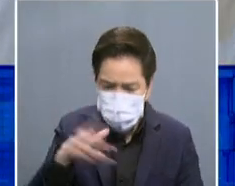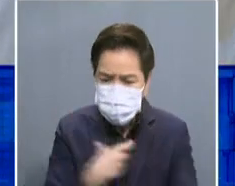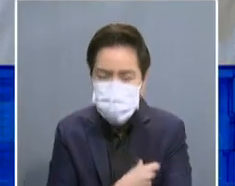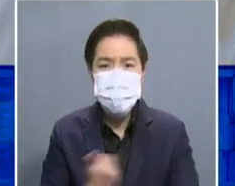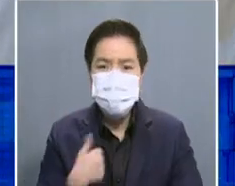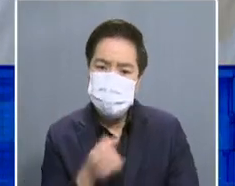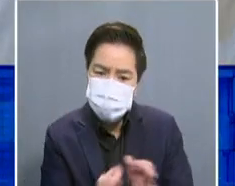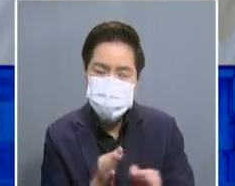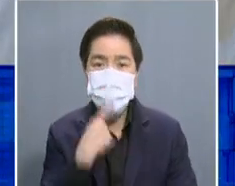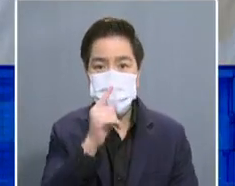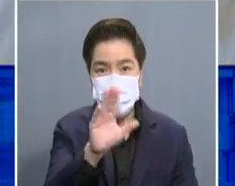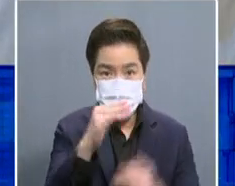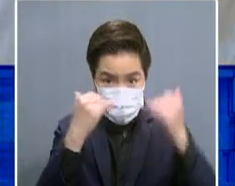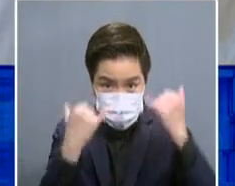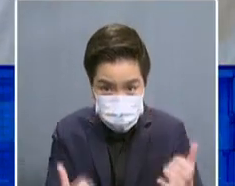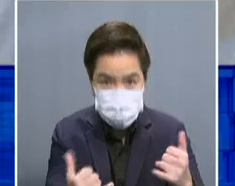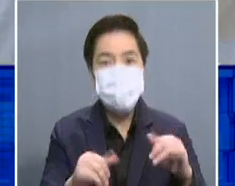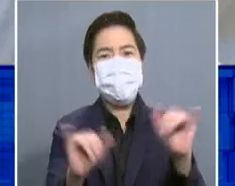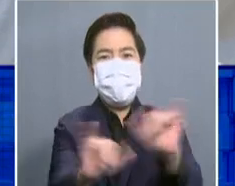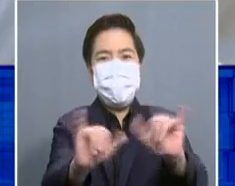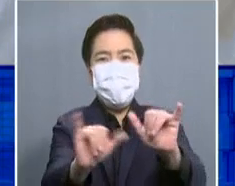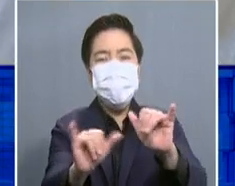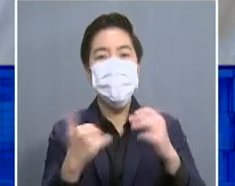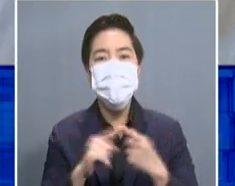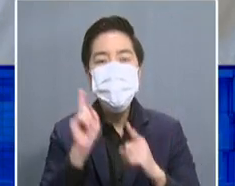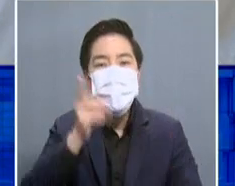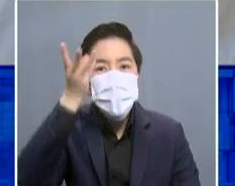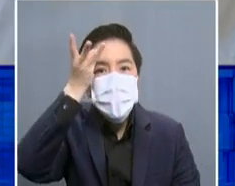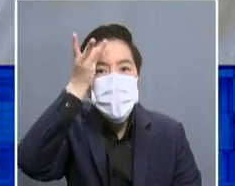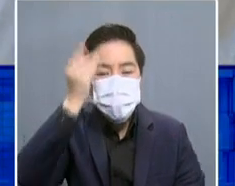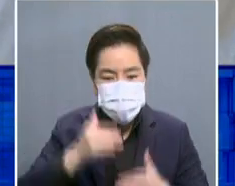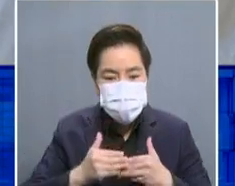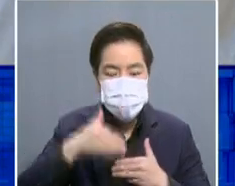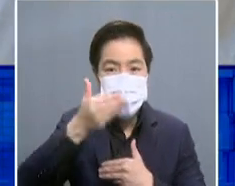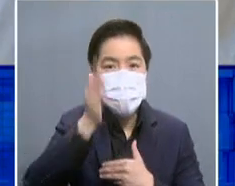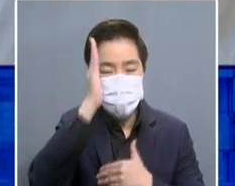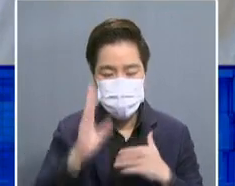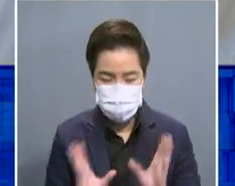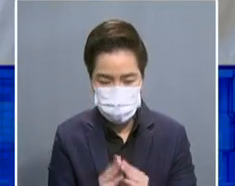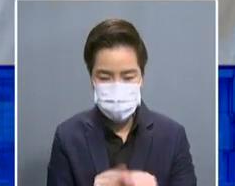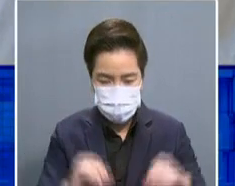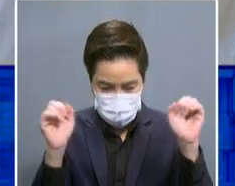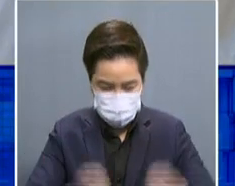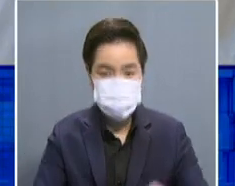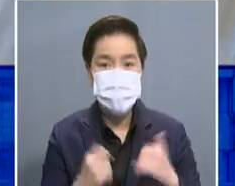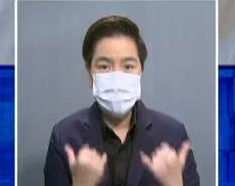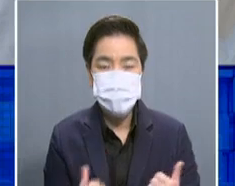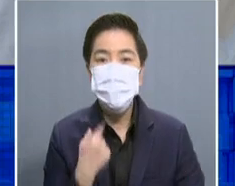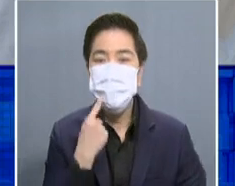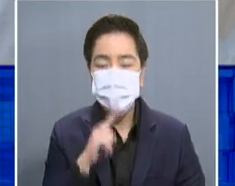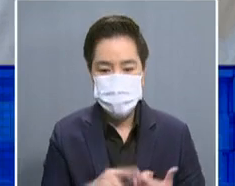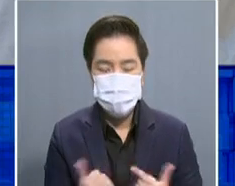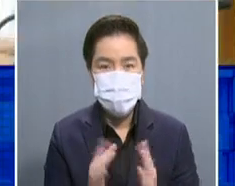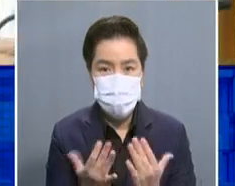ายซ้ำนะคุณผู้ชมยังไม่ได้เปิดให้ walk in นะคะตอนนี้เพียงแต่ว่าเป็นแนวคิดในอนาคต การประชุมออกมาแบบน ี้ใช่ณเวลานี้เนี่ยเขาก็คงจ